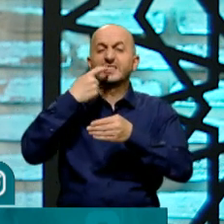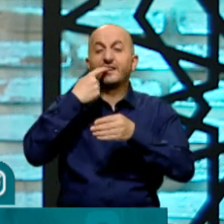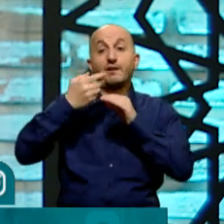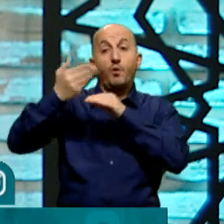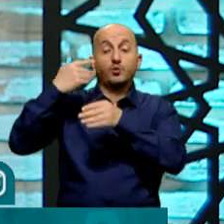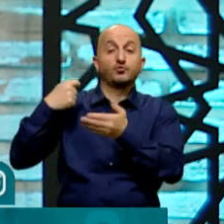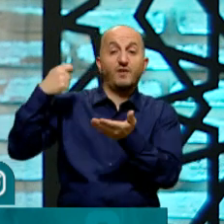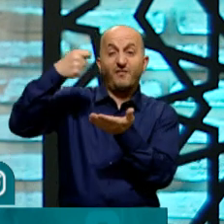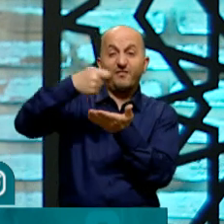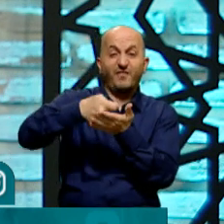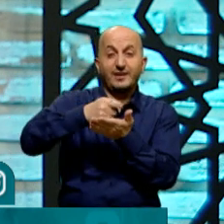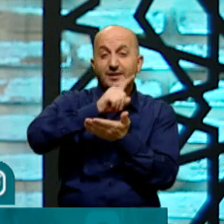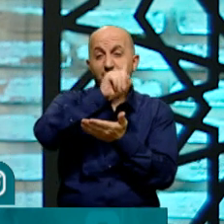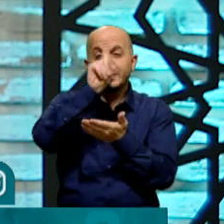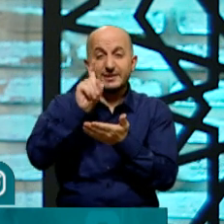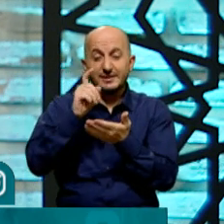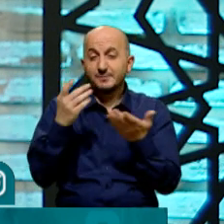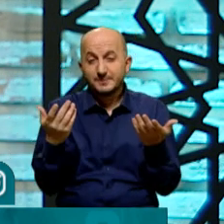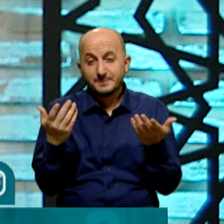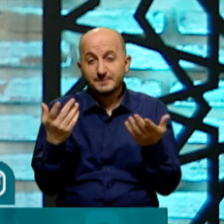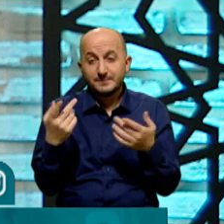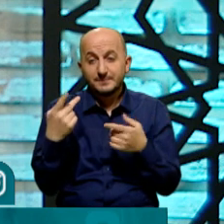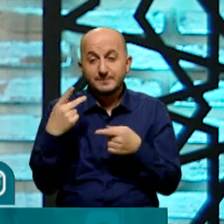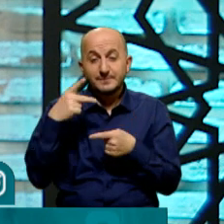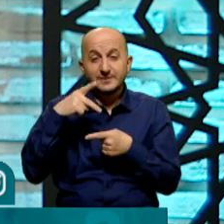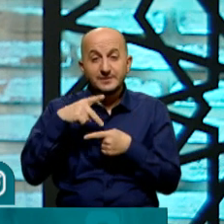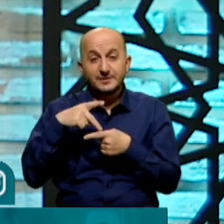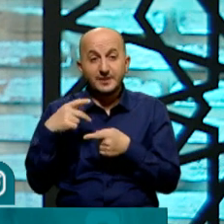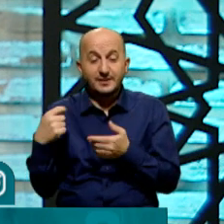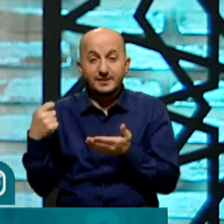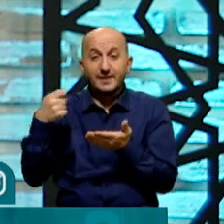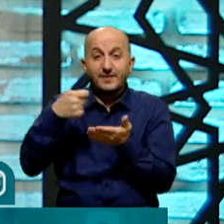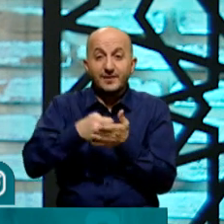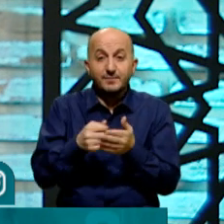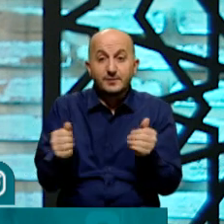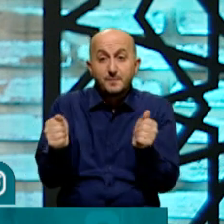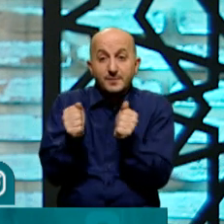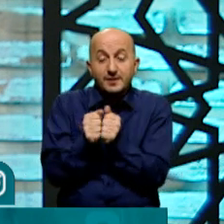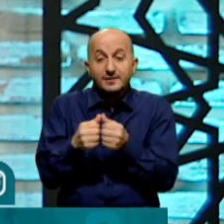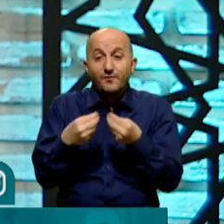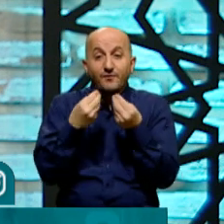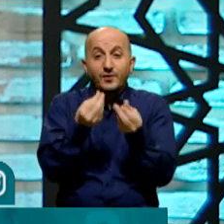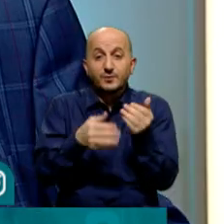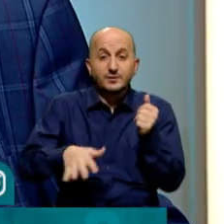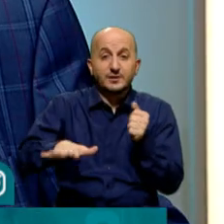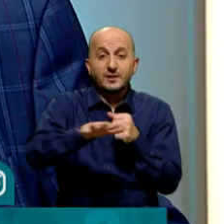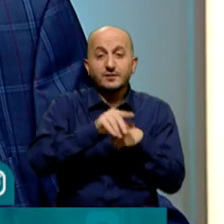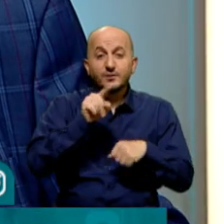mi? Bu sorunu sormamın sebebi zekatı verdiğimiz zaman toplu olarak veriyoruz genelde. O